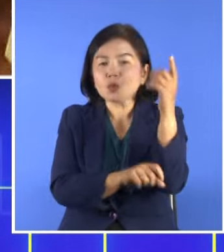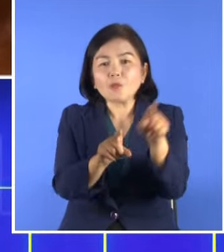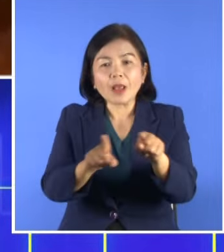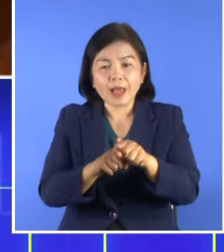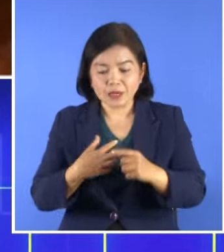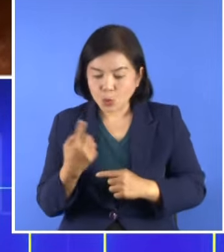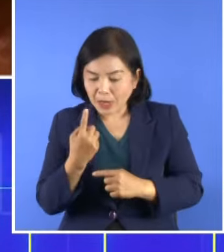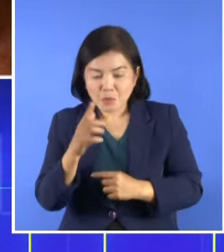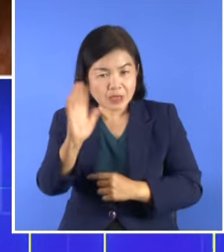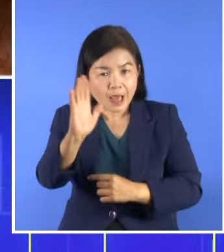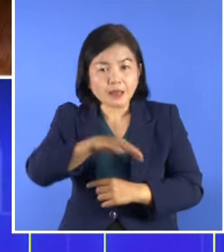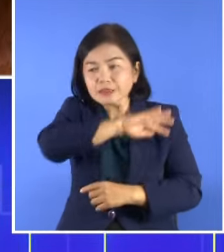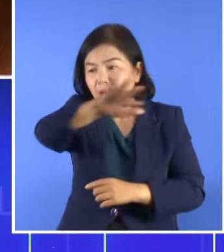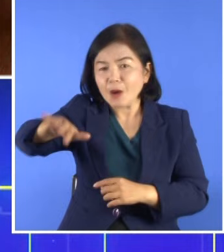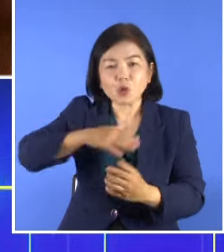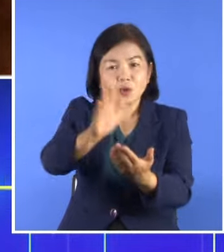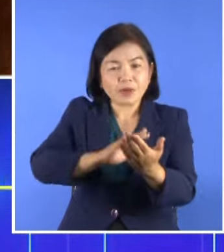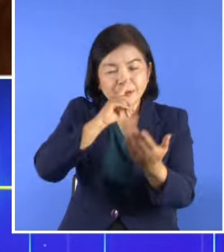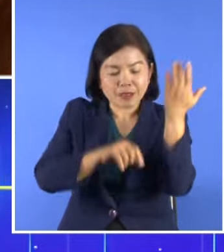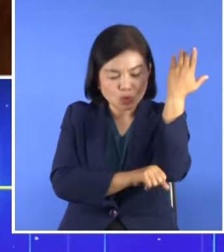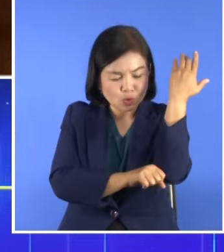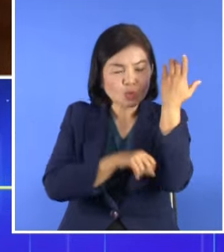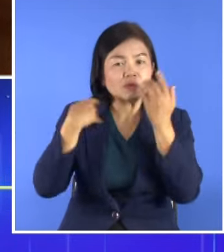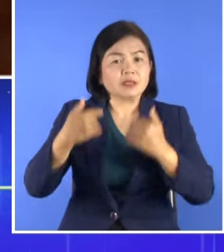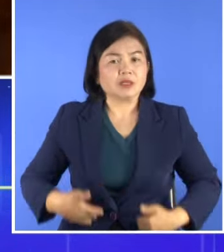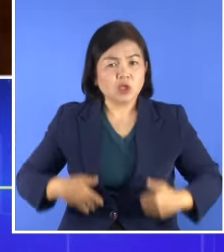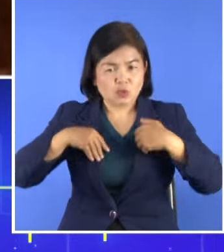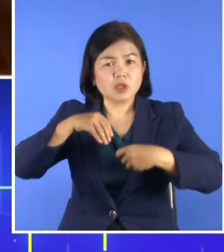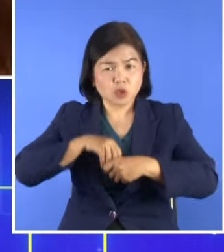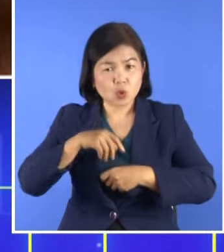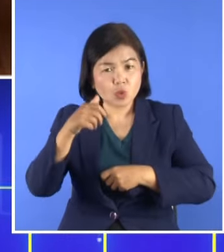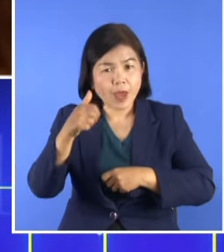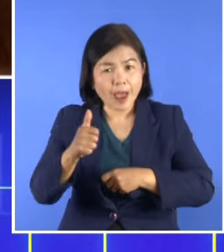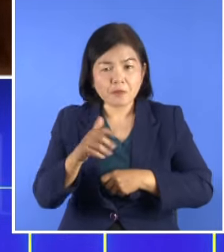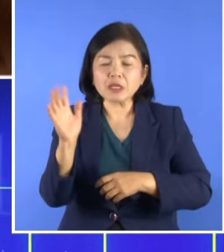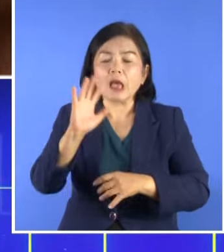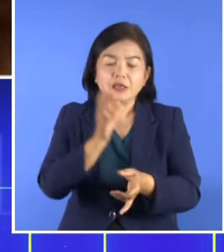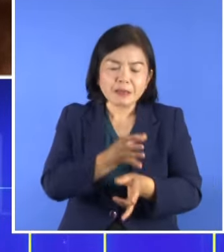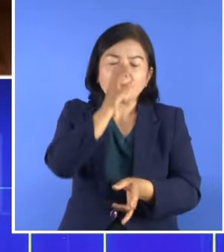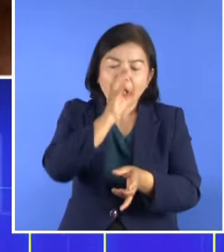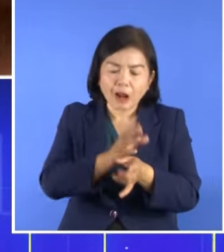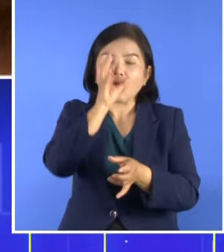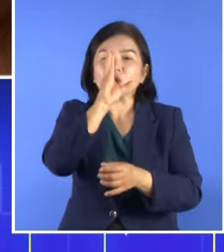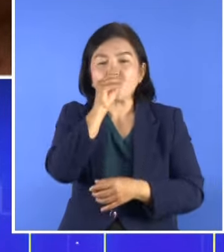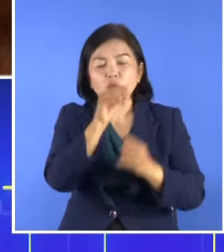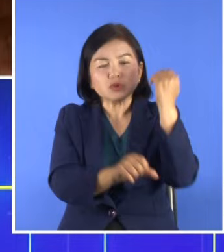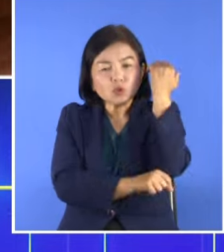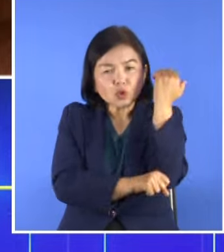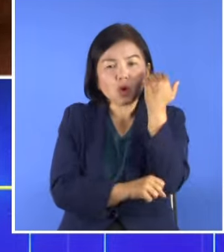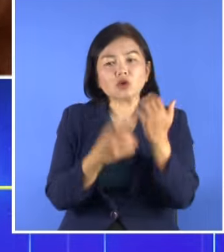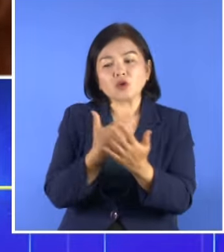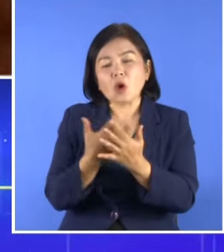ราจนเขาจนทั้งบางเขายังอยู่ได้เลยไม่ใช่มากินเหล้าแล้วมาพร่ำเพ้อแบบนี ้รอเงินดิจิตอล 10,000 บา